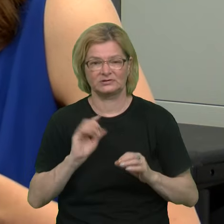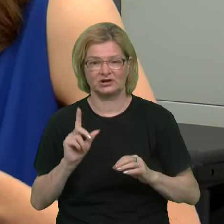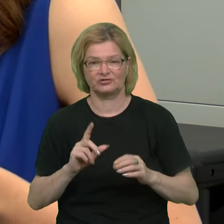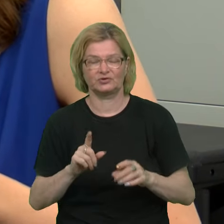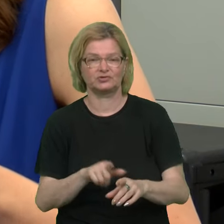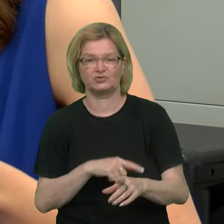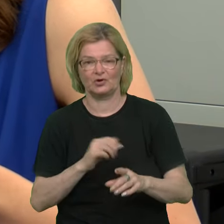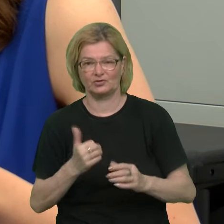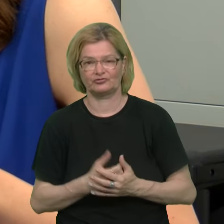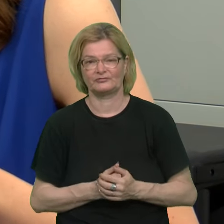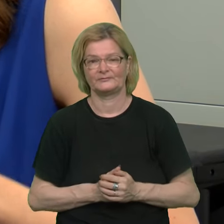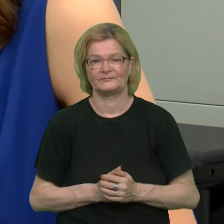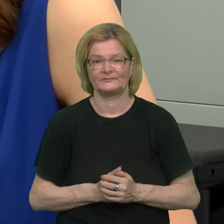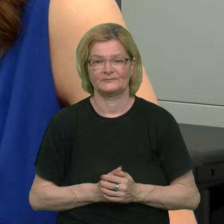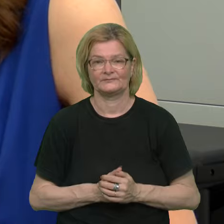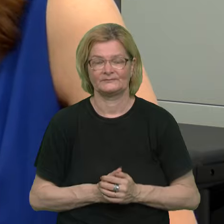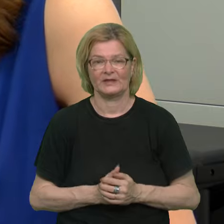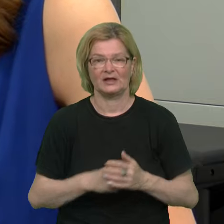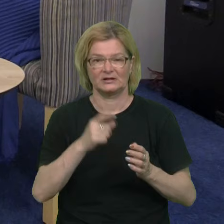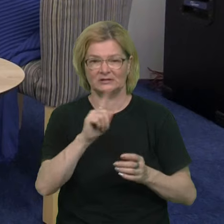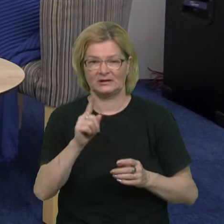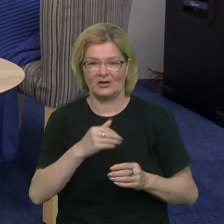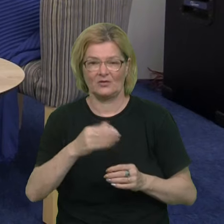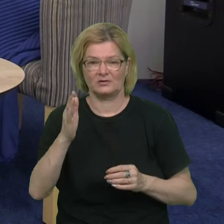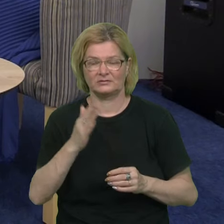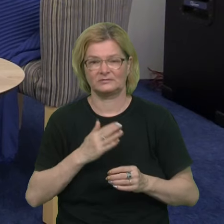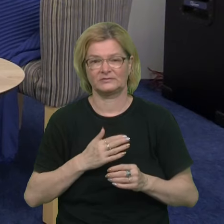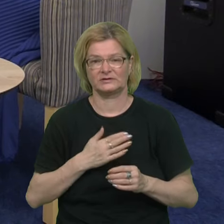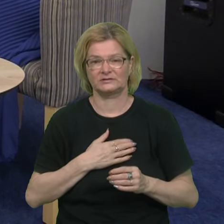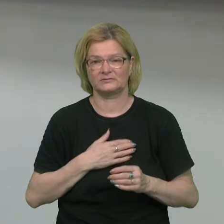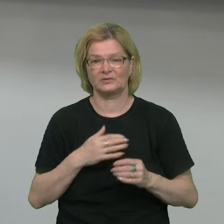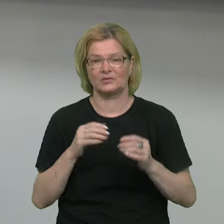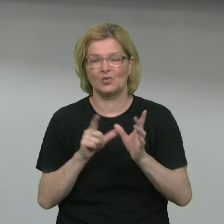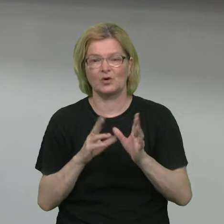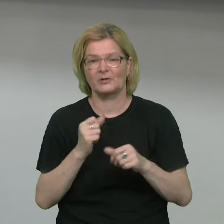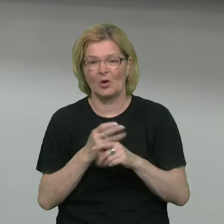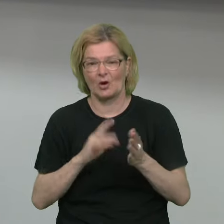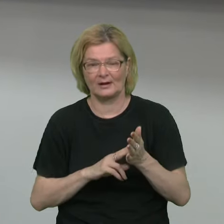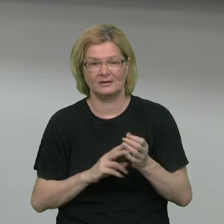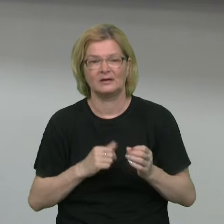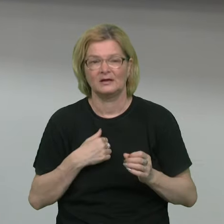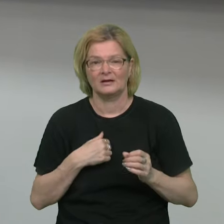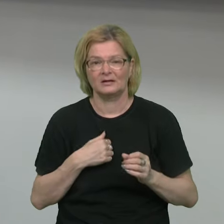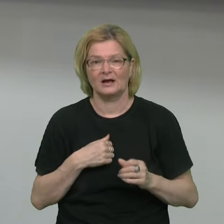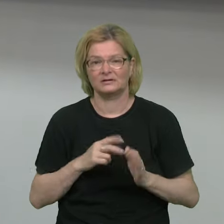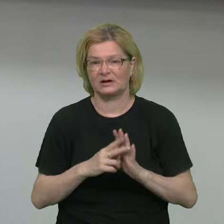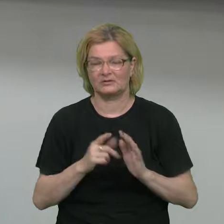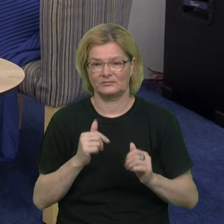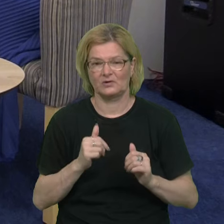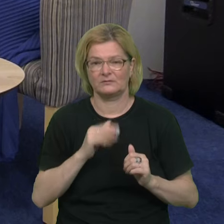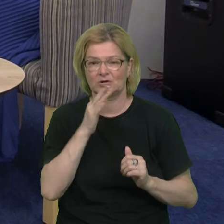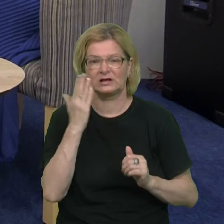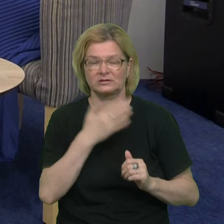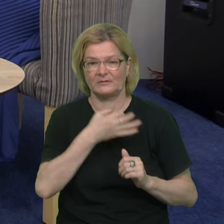čekamo, sigurno nećemo zadugo smjesta još. Ti onda ne odlaziš sa svojom Unom i Goranom, ostaješ?